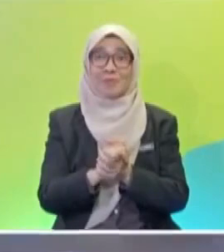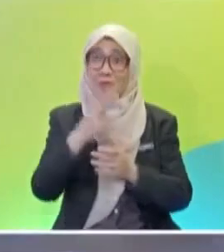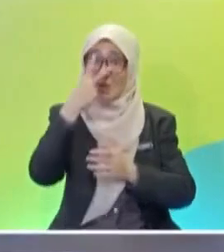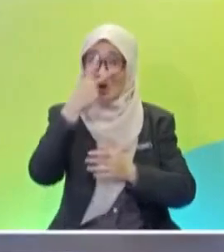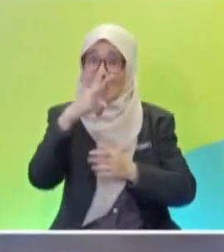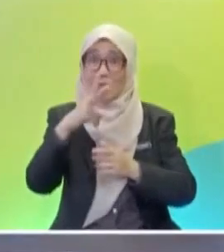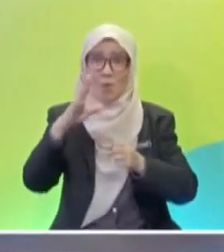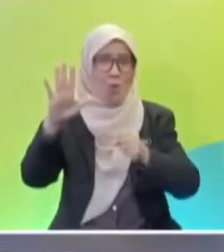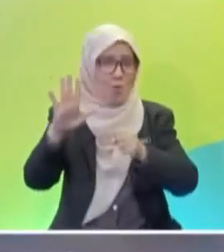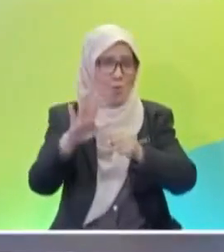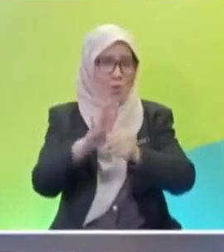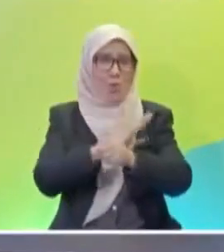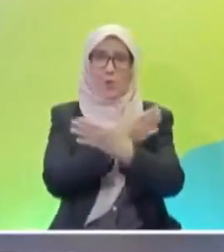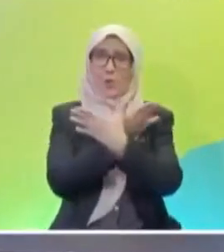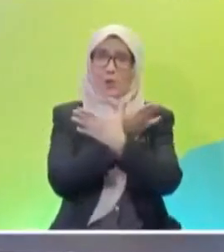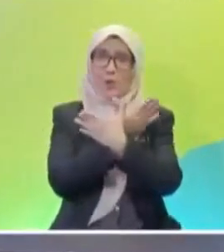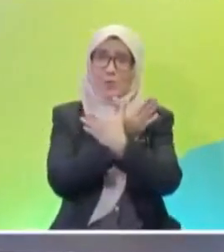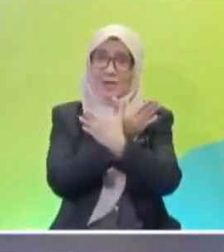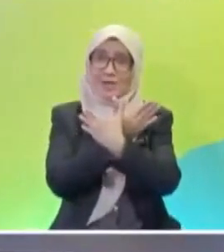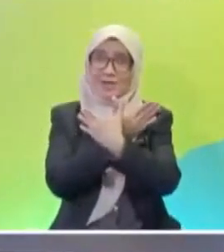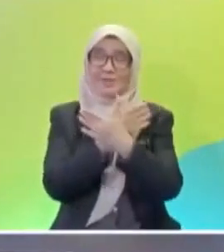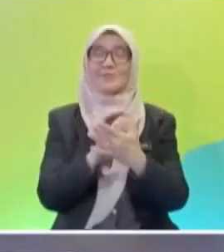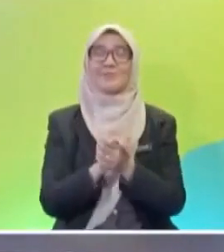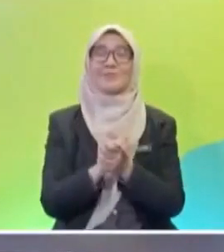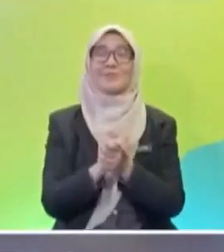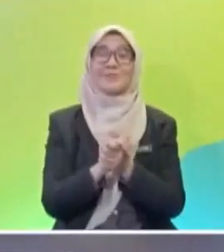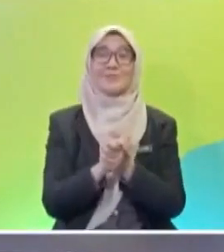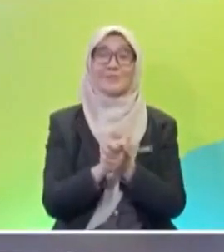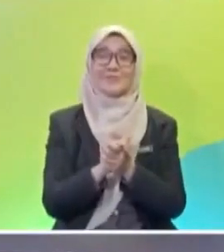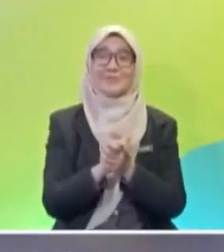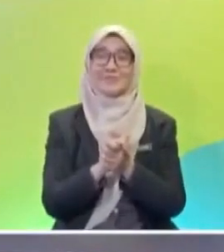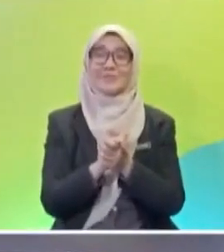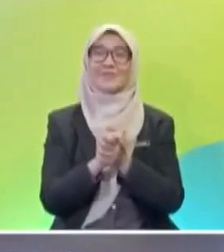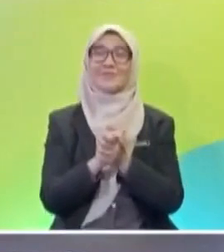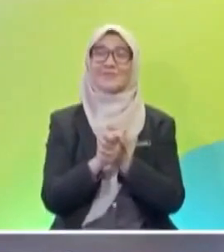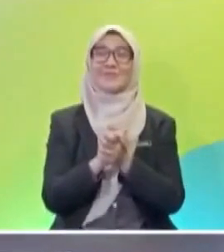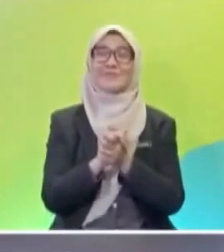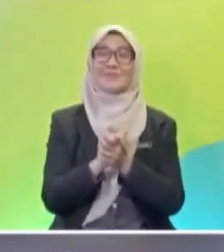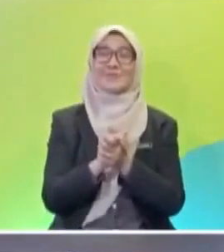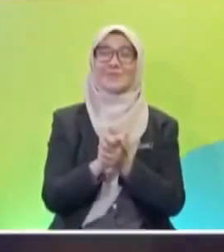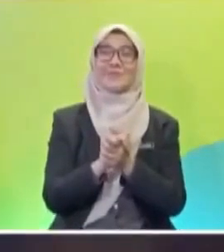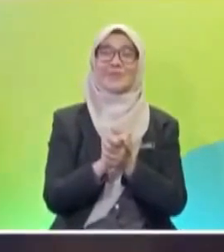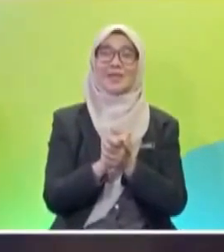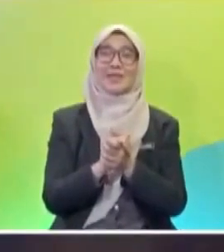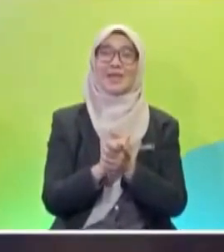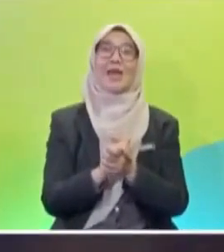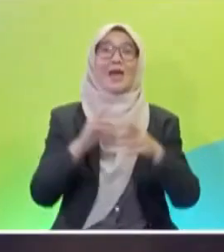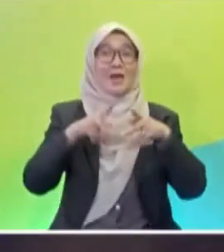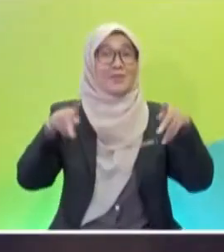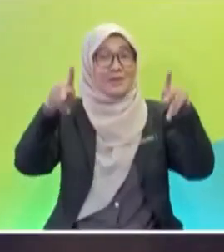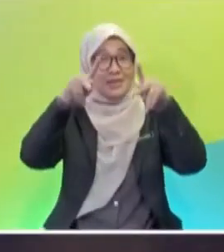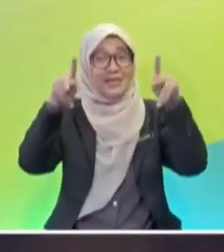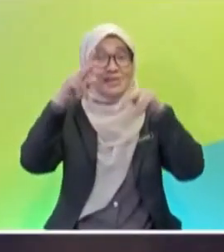penuh pun nama-nama dipukul jadi teman aku suka duduk dia hinggap di bunga-bunga tuh lah prestasi